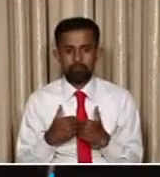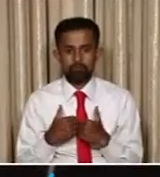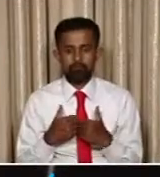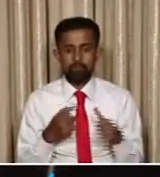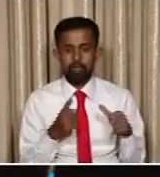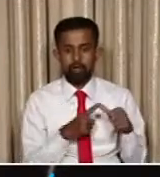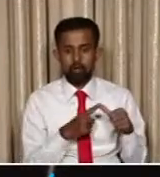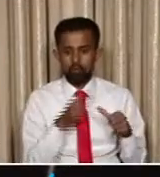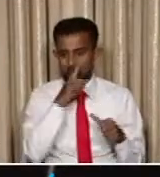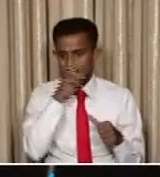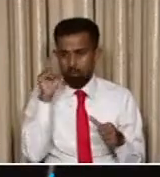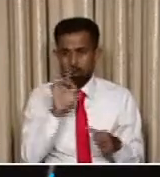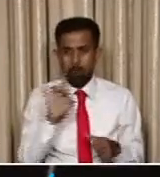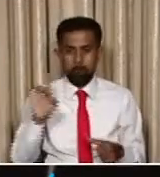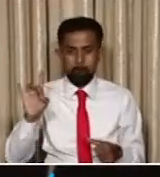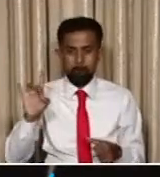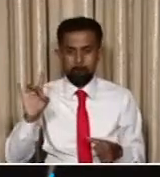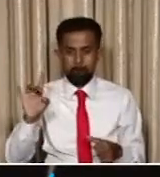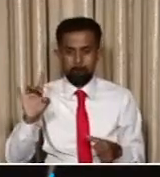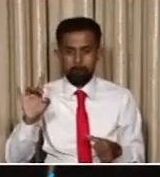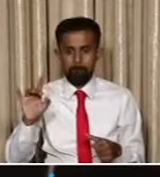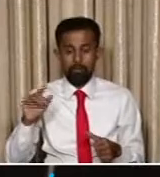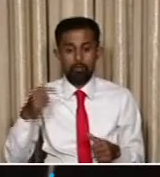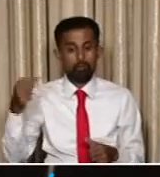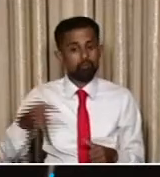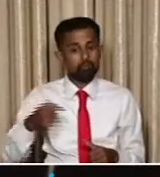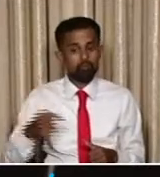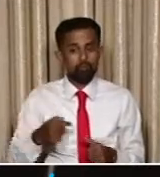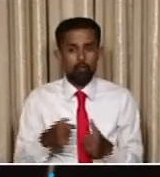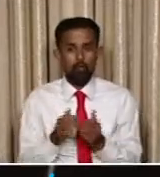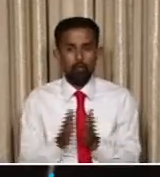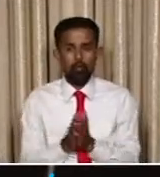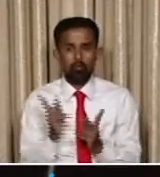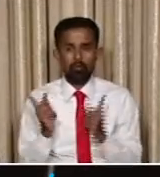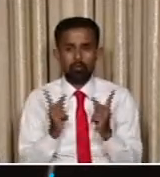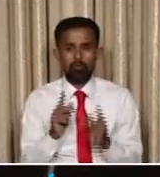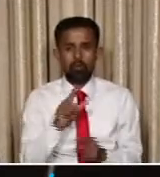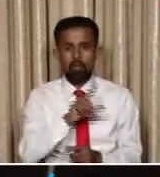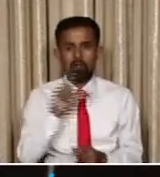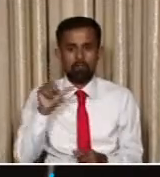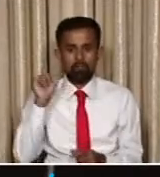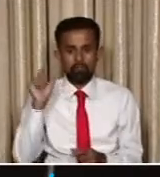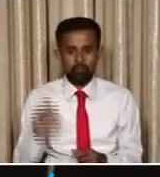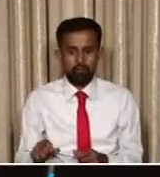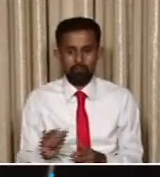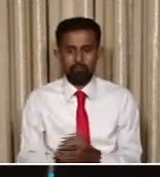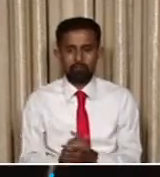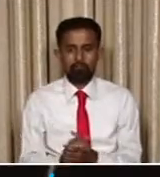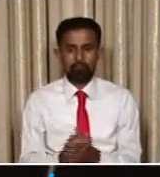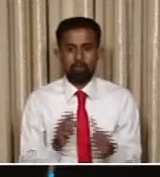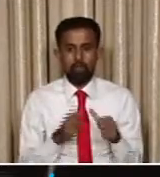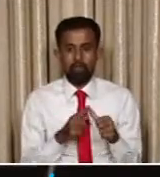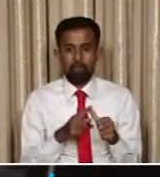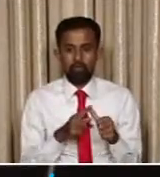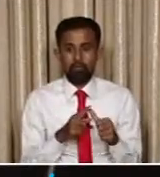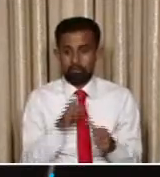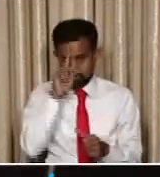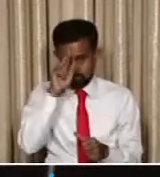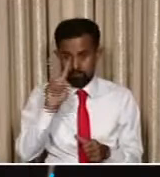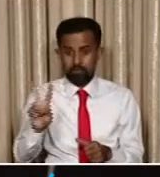අගෝස්තු මාසේ මේ 15 වෙනිදා වෙනකොටම රටට පැමිණලා තියෙනවා සංචාරකයෝ 77,000ක්. මේ අගෝස්තු මේ සති